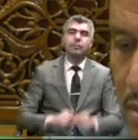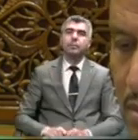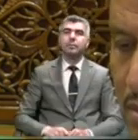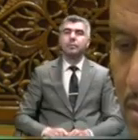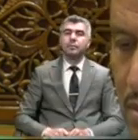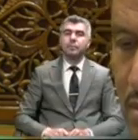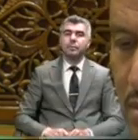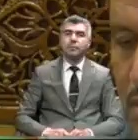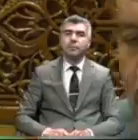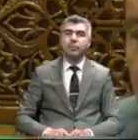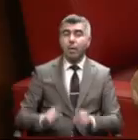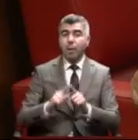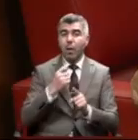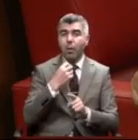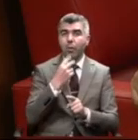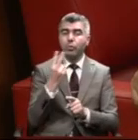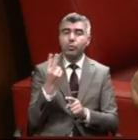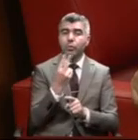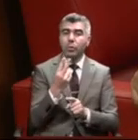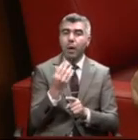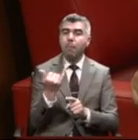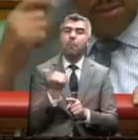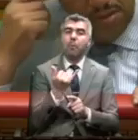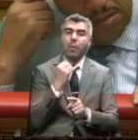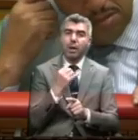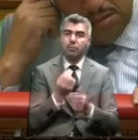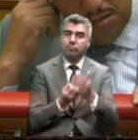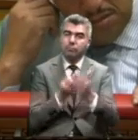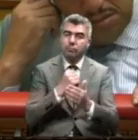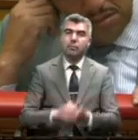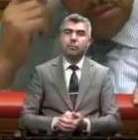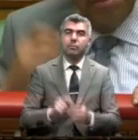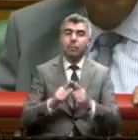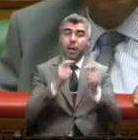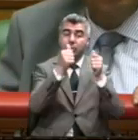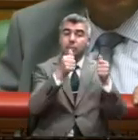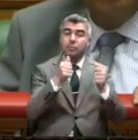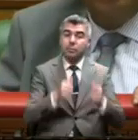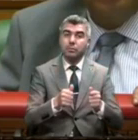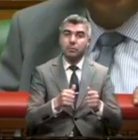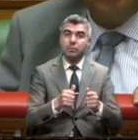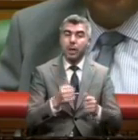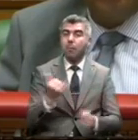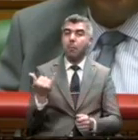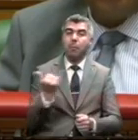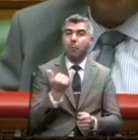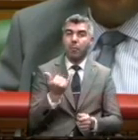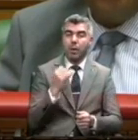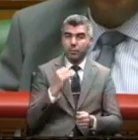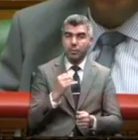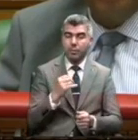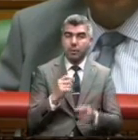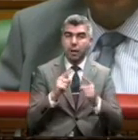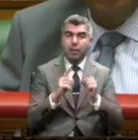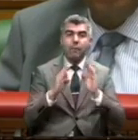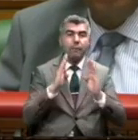بغيت نختتم بواحد جوج الملاحظات اساسيه في هذا الاطار المساله ديال الاشهار حتى هو اشهار لانه كنعرفوا معك المواقع